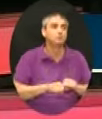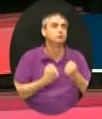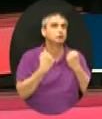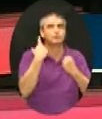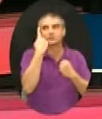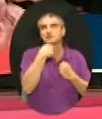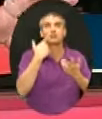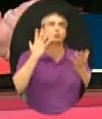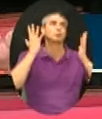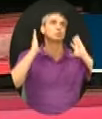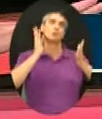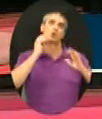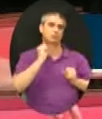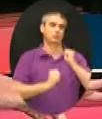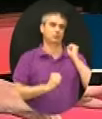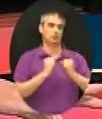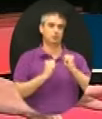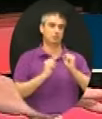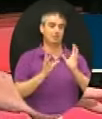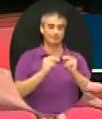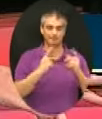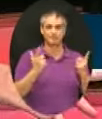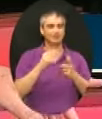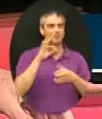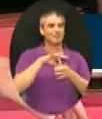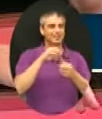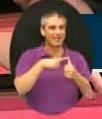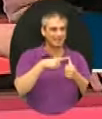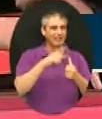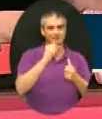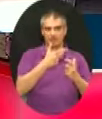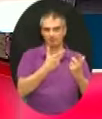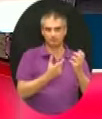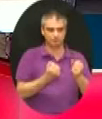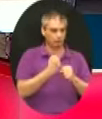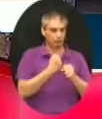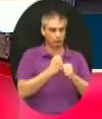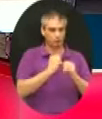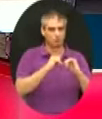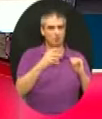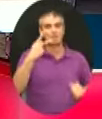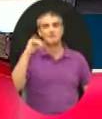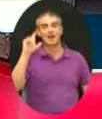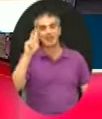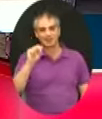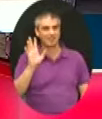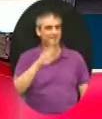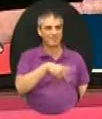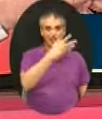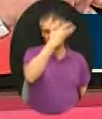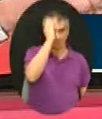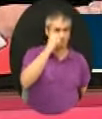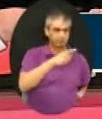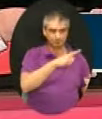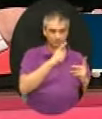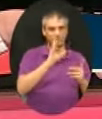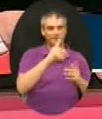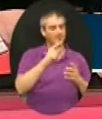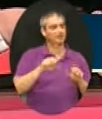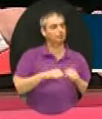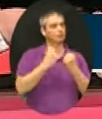זהות קשה מאוד, עם מסיבת התה, עם הכוחות שיצרו קו בין פיילין לטראמפ, והשבר שלהם עם